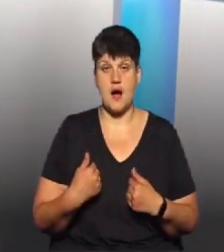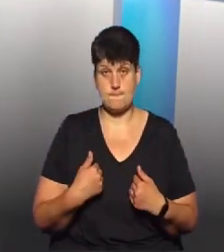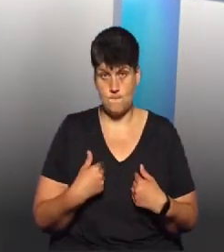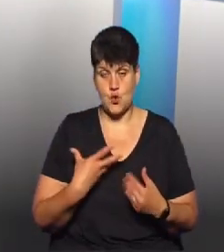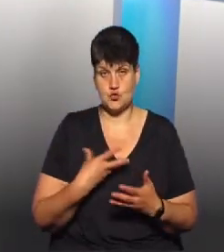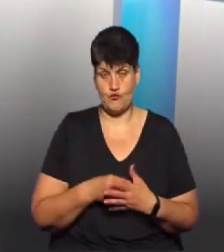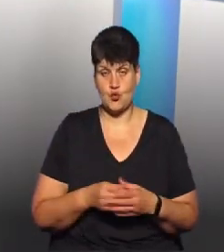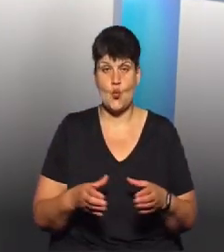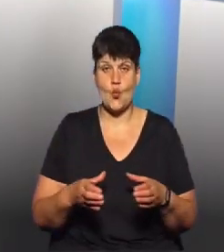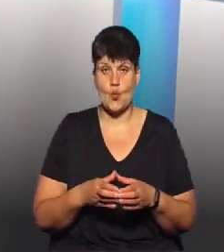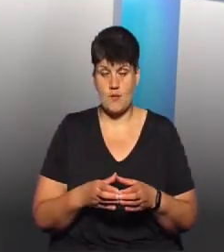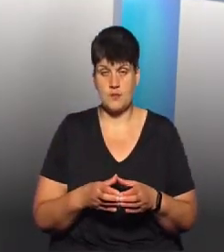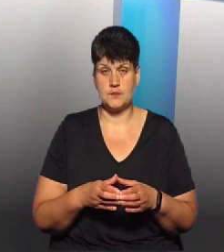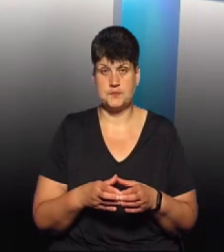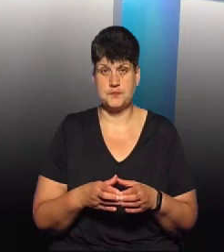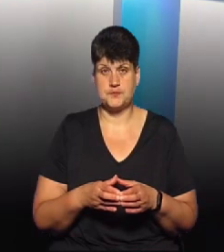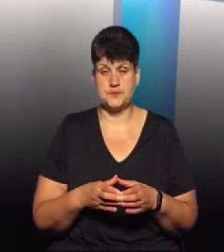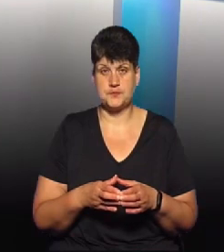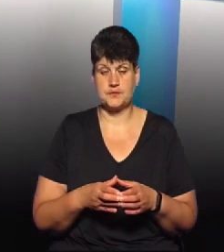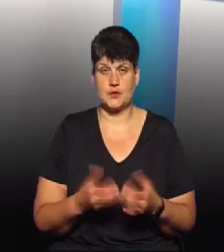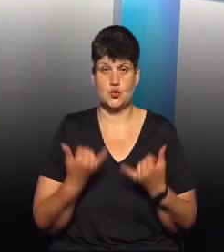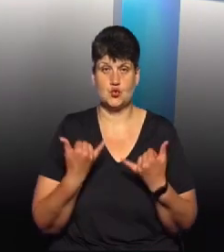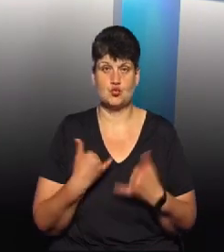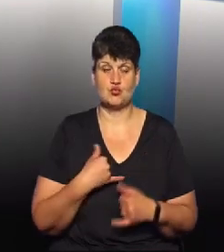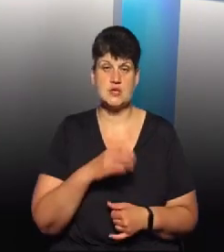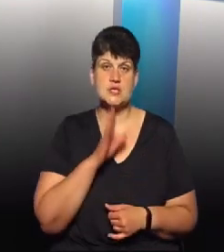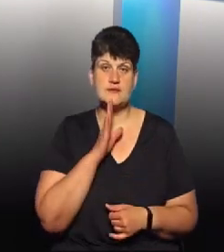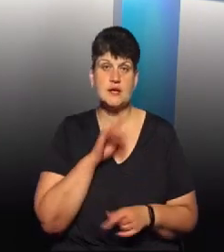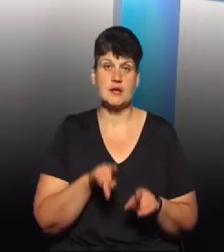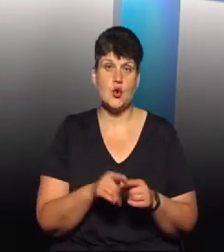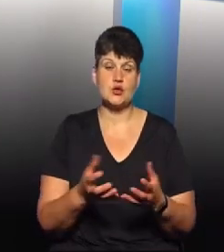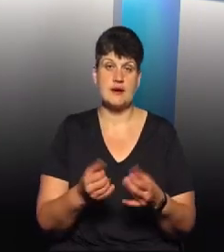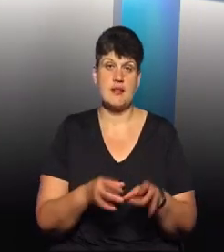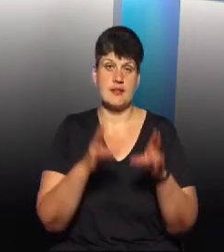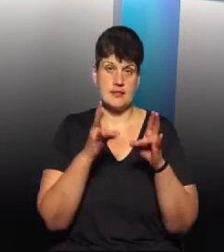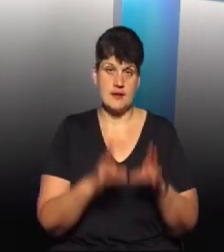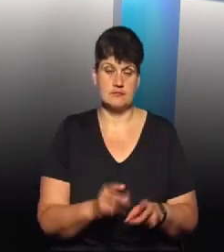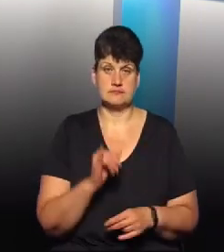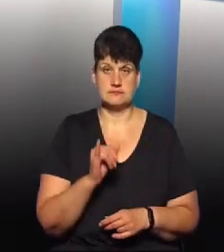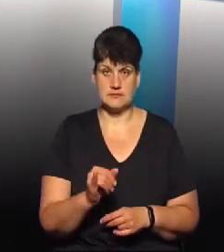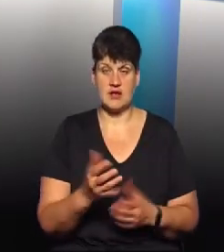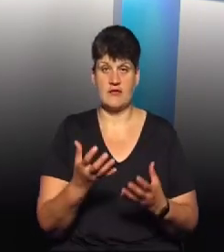команду, ну, от у нас сьогодні дівчина от також отримала травму неприємну, її взяли в гіпс.